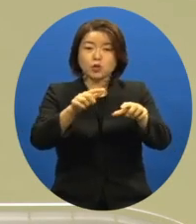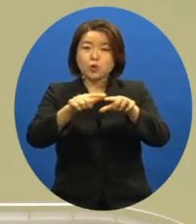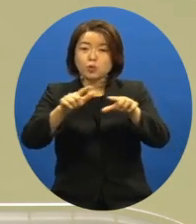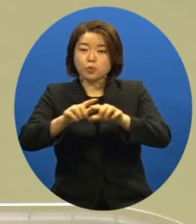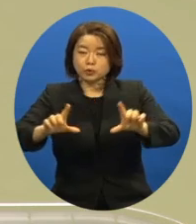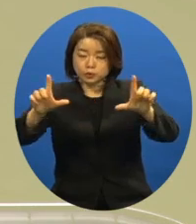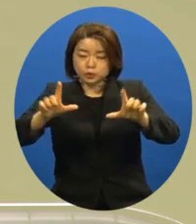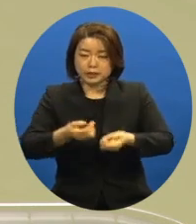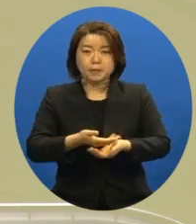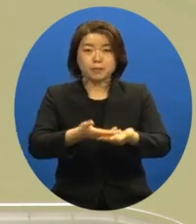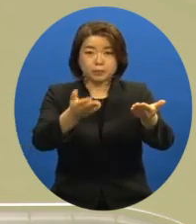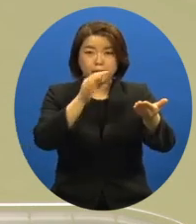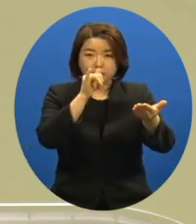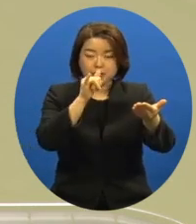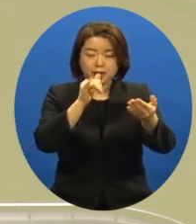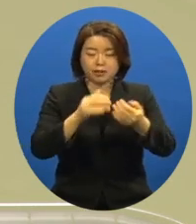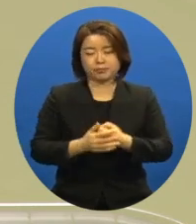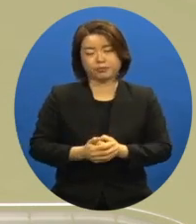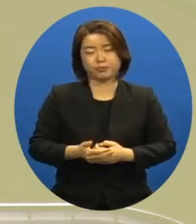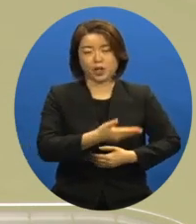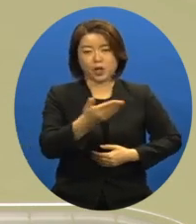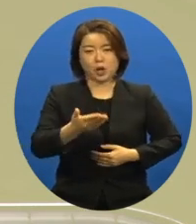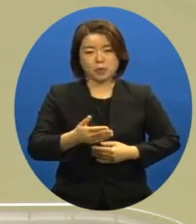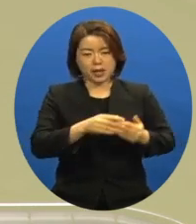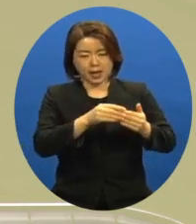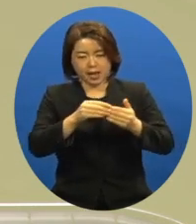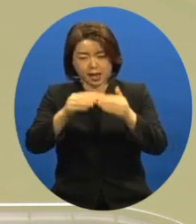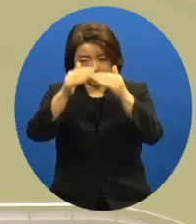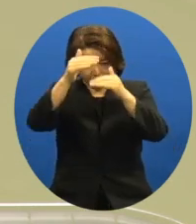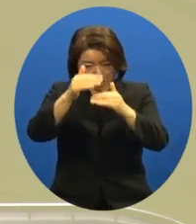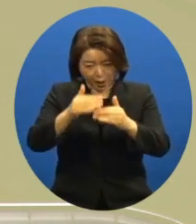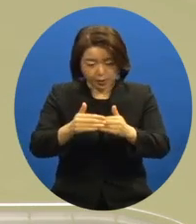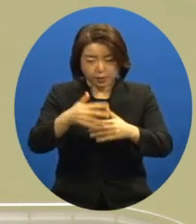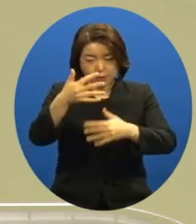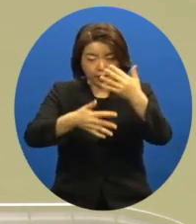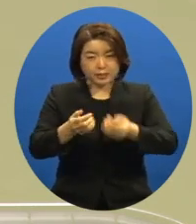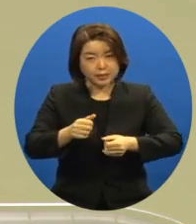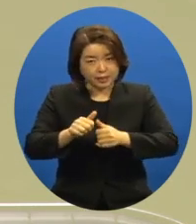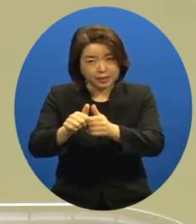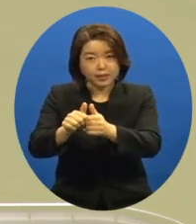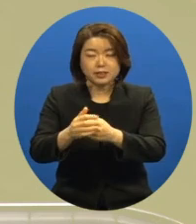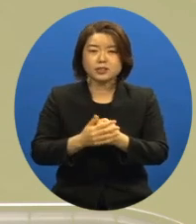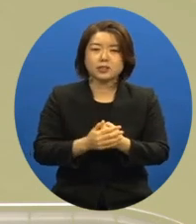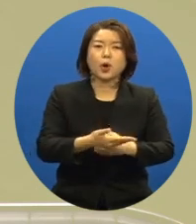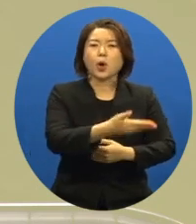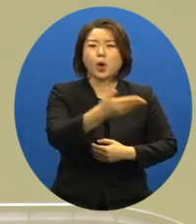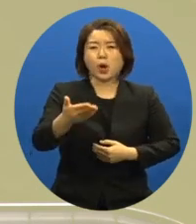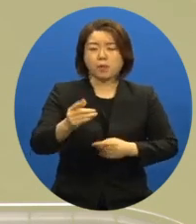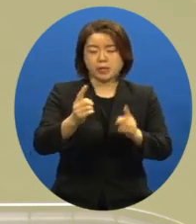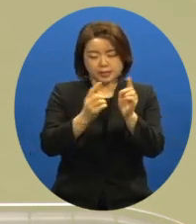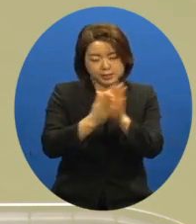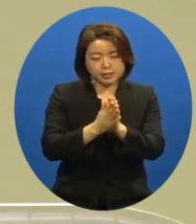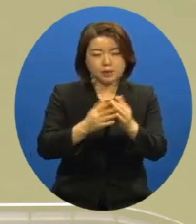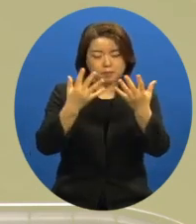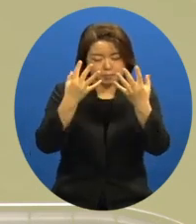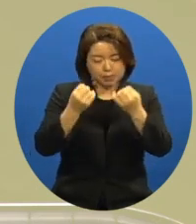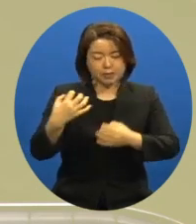올려드리겠습니다. 여러분에게 나눠드린 안내문을 따라서 여러분이 얼마든지 진행하실 수 있을 겁니다.